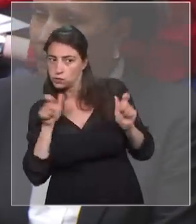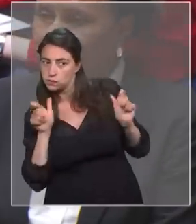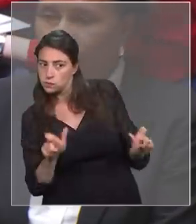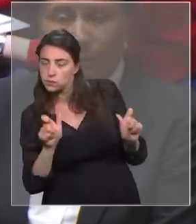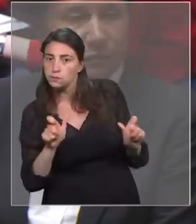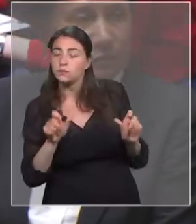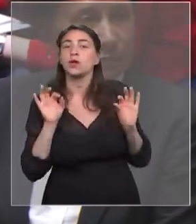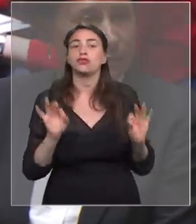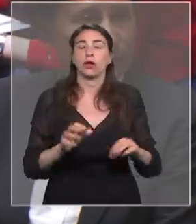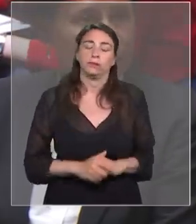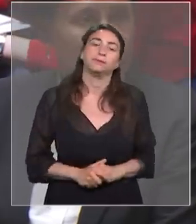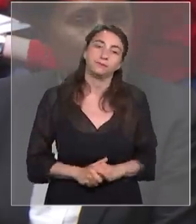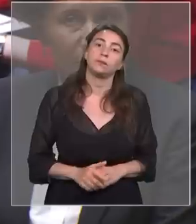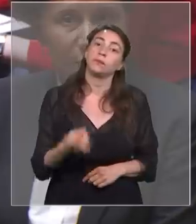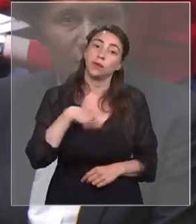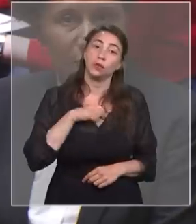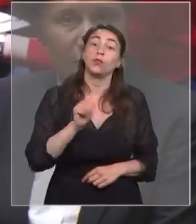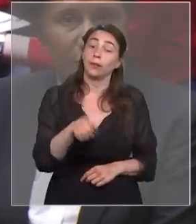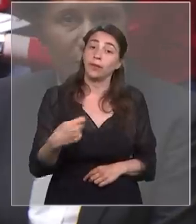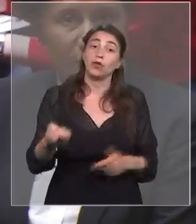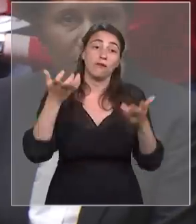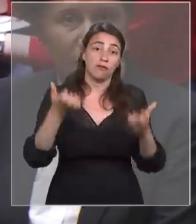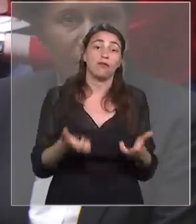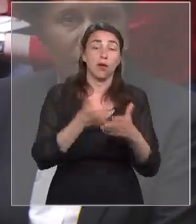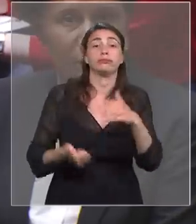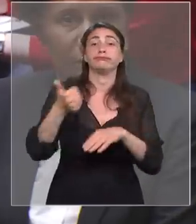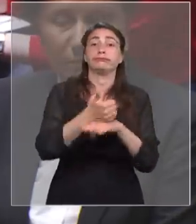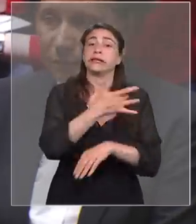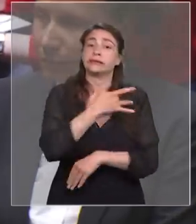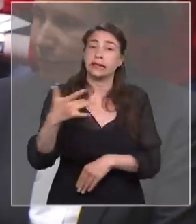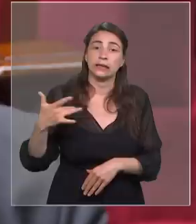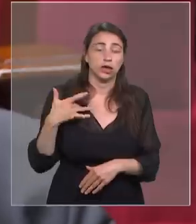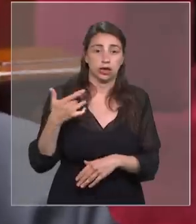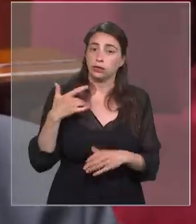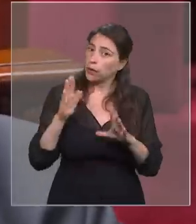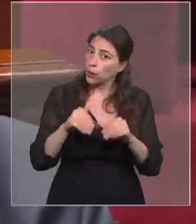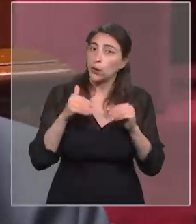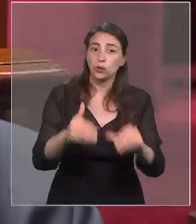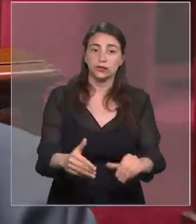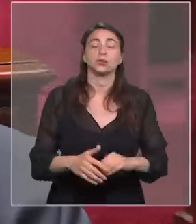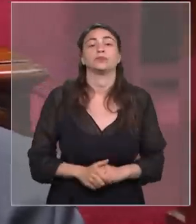mettons tout en œuvre pour assurer que la souveraineté sanitaire sera assurée. Merci, monsieur le ministre.